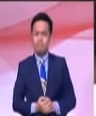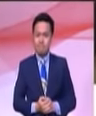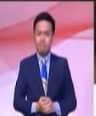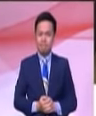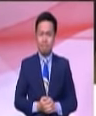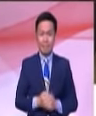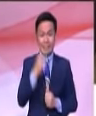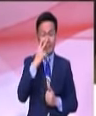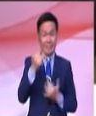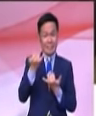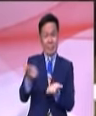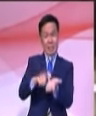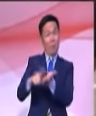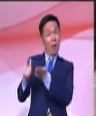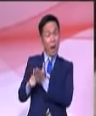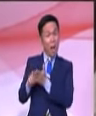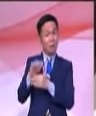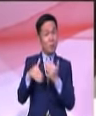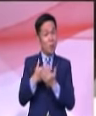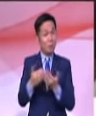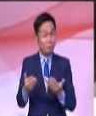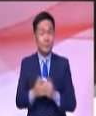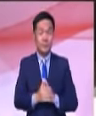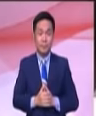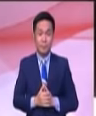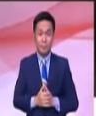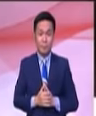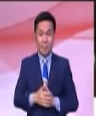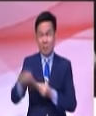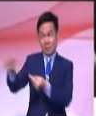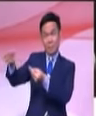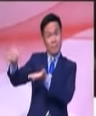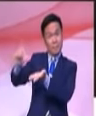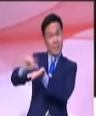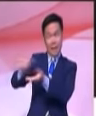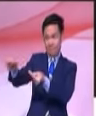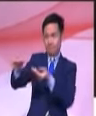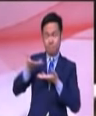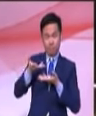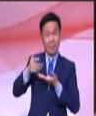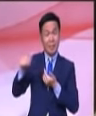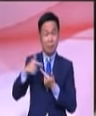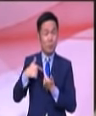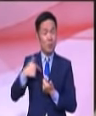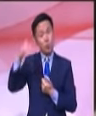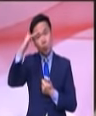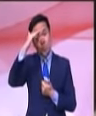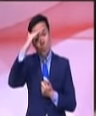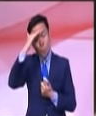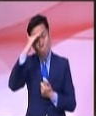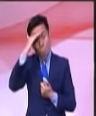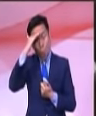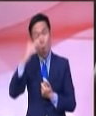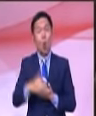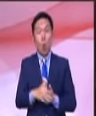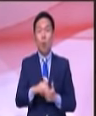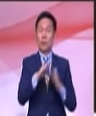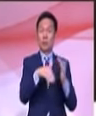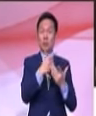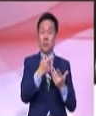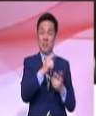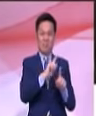Dari segi laporan-laporan yang dikongsi oleh media Johor ni berhubung dengan kejayaan-kejayaan polis Johor